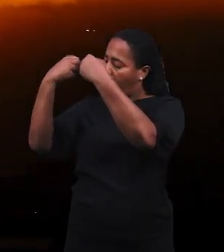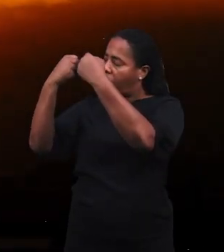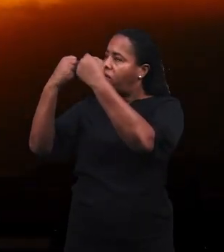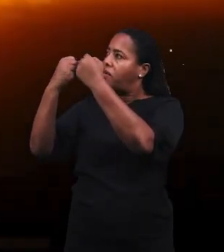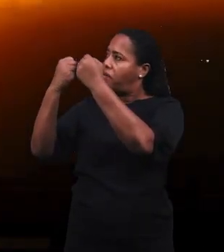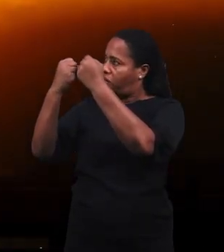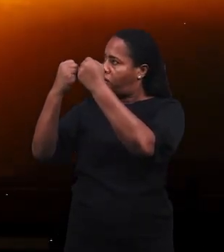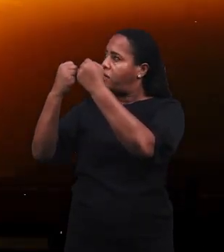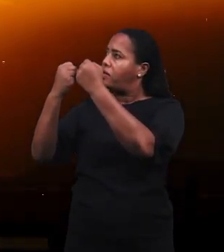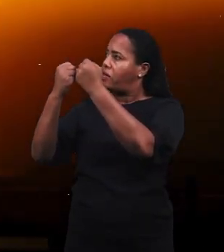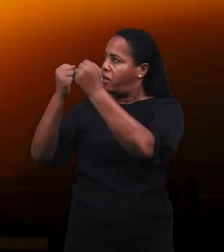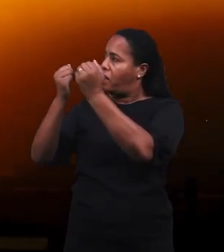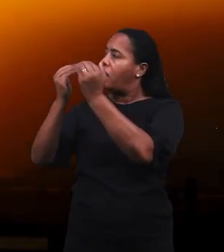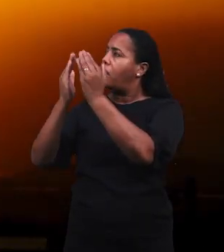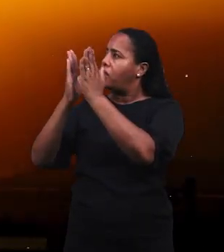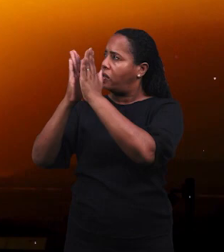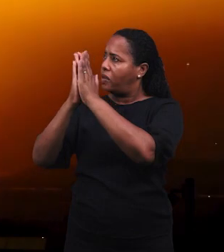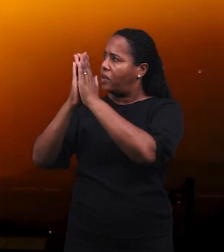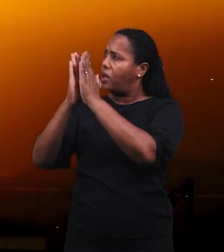Услышь меня,